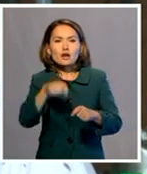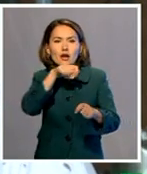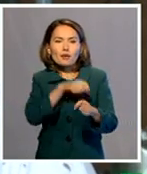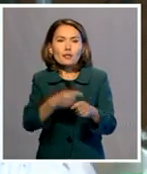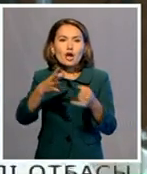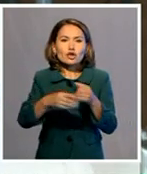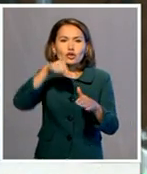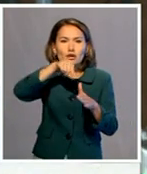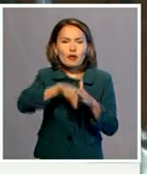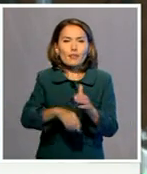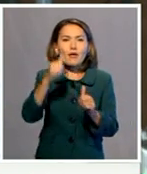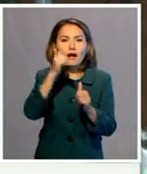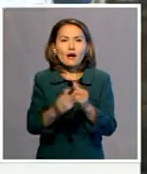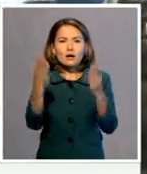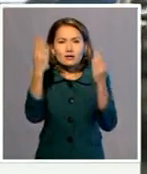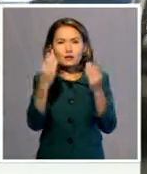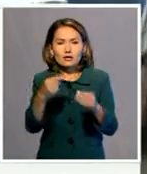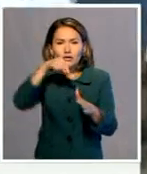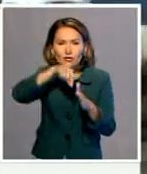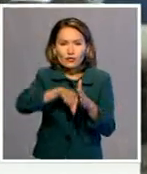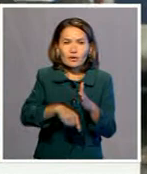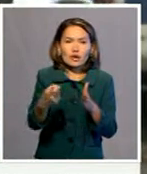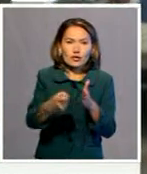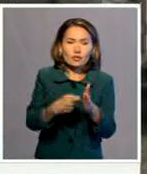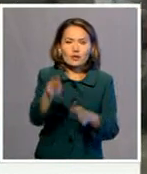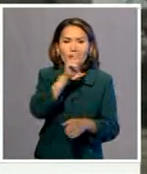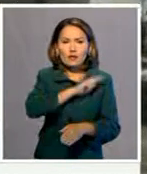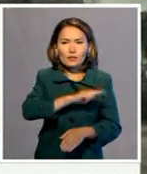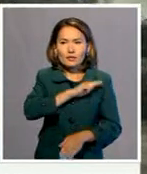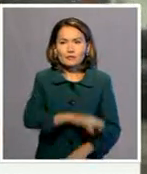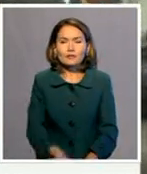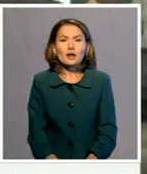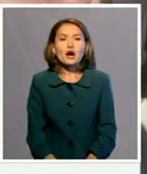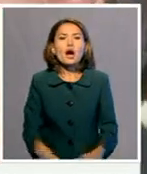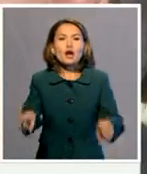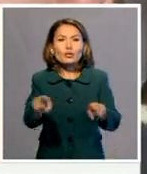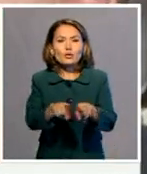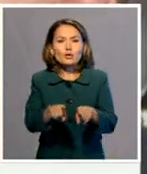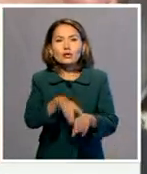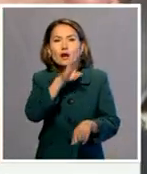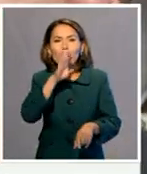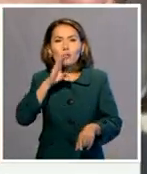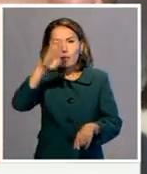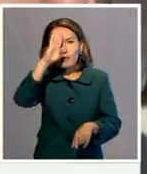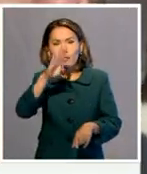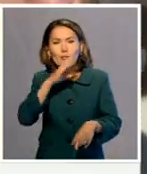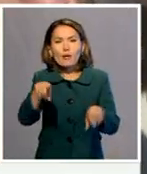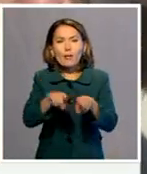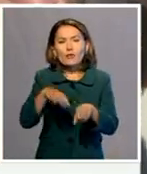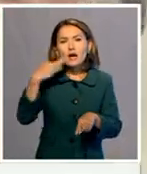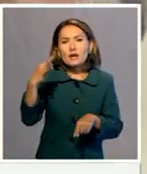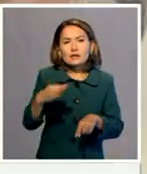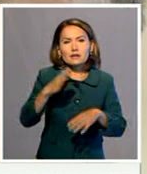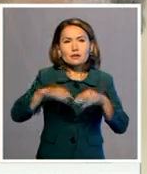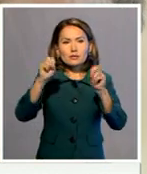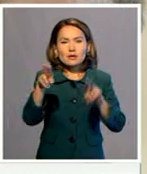ту тереңіне күн сайын тәуекелмен түседі. Александр мен Галинаның ұлы да ата-анасының жолын таңдапты. Инженер энергетик мамандығын меңгере